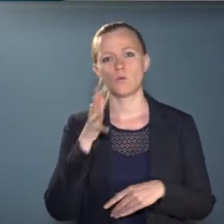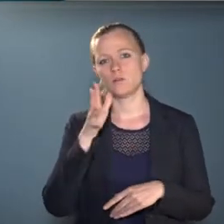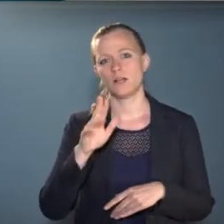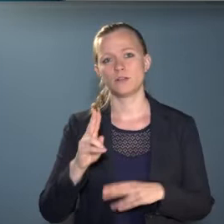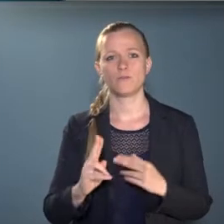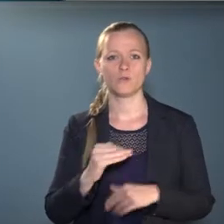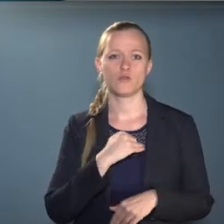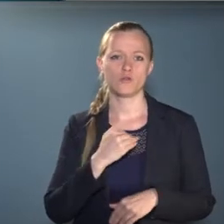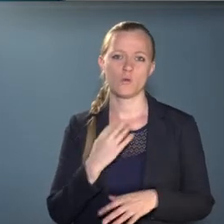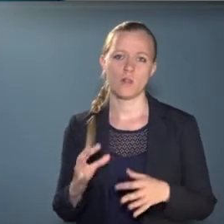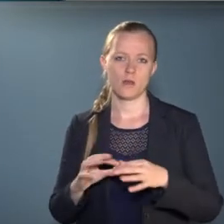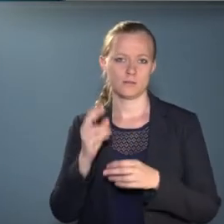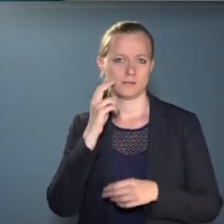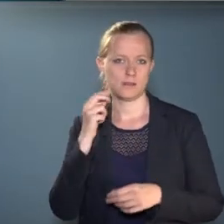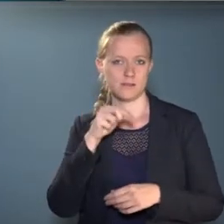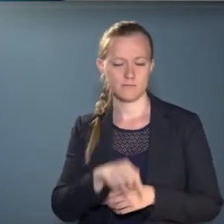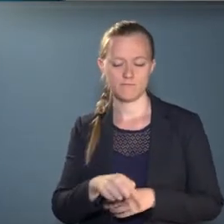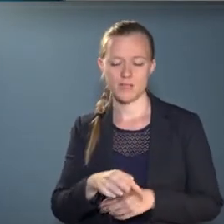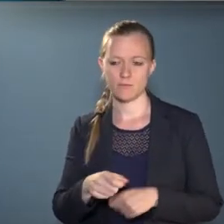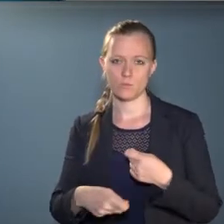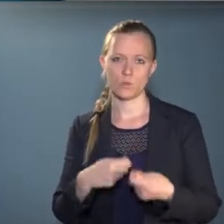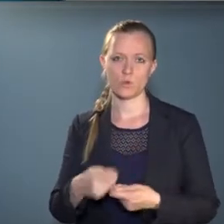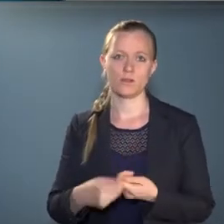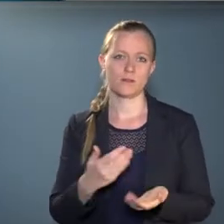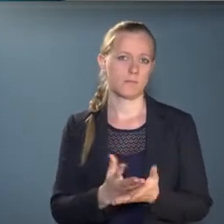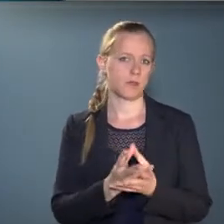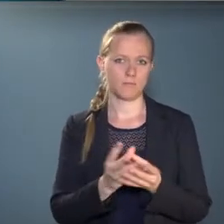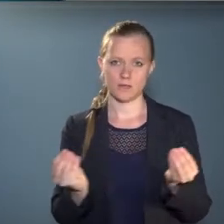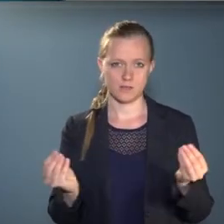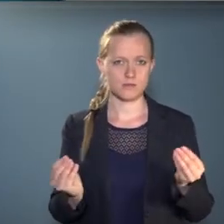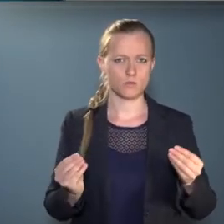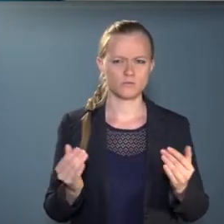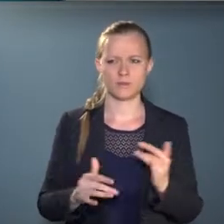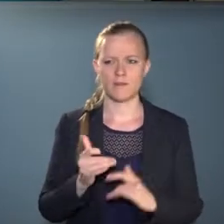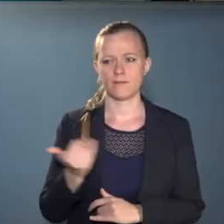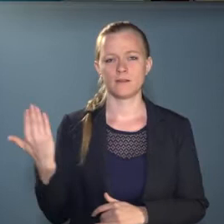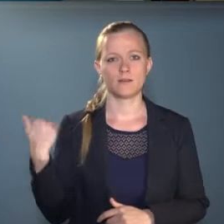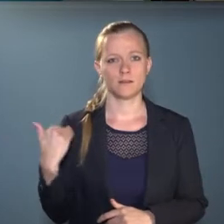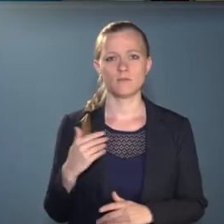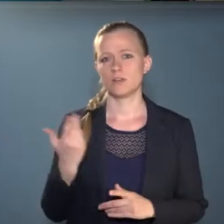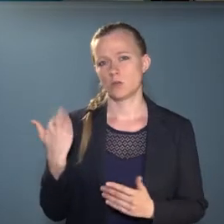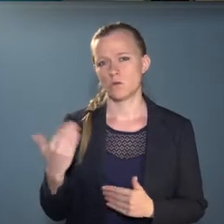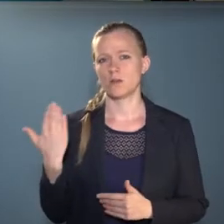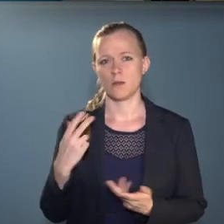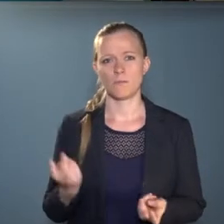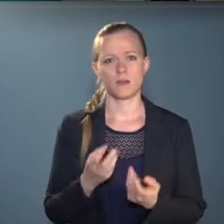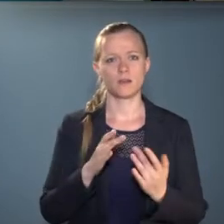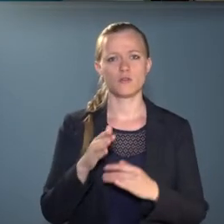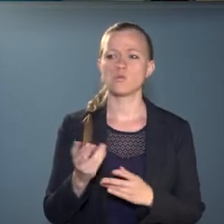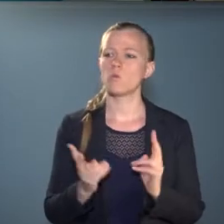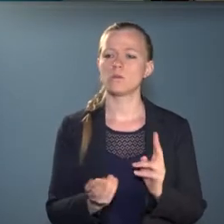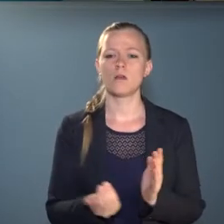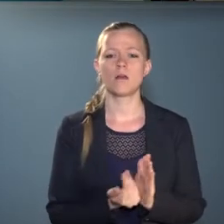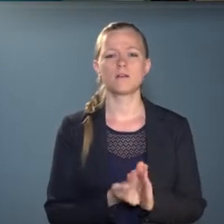Főiskola intézményeként működött, azonban ez már megszűnt jó pár esztendeje. Nagyon régen kerestük a